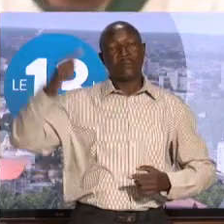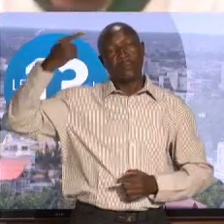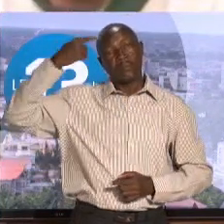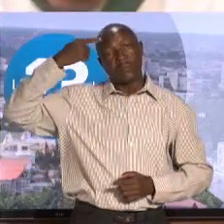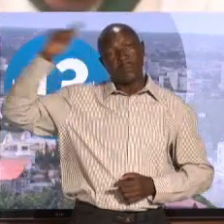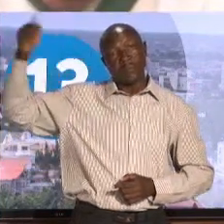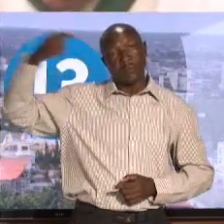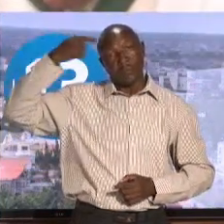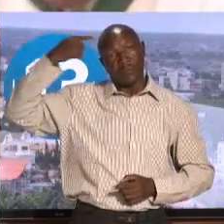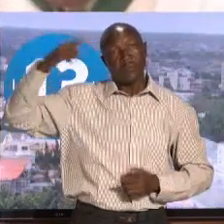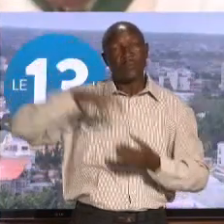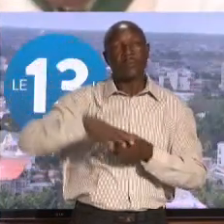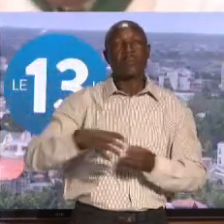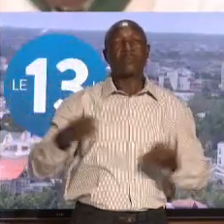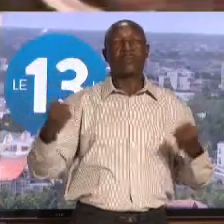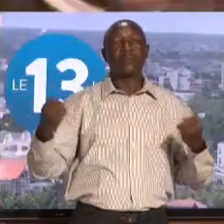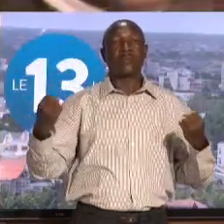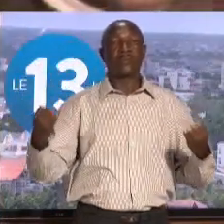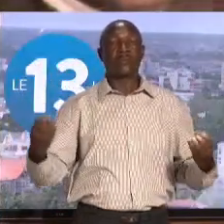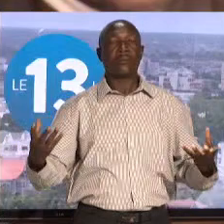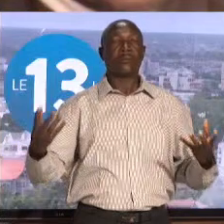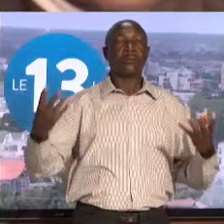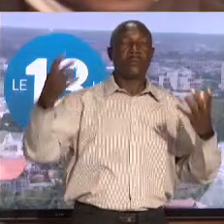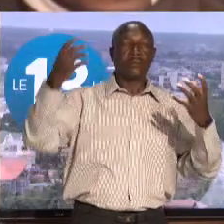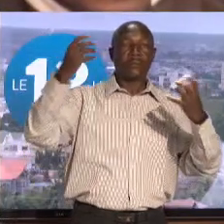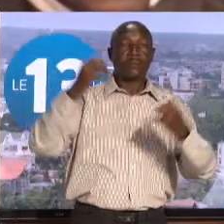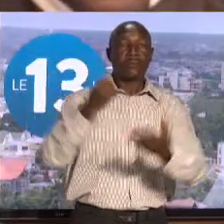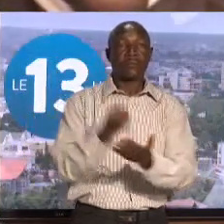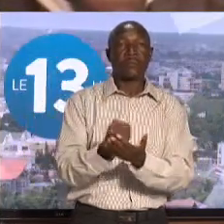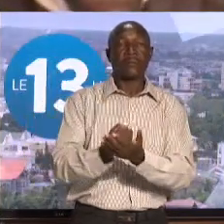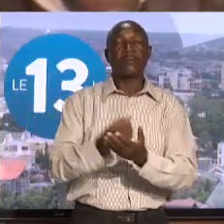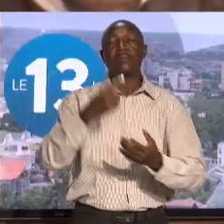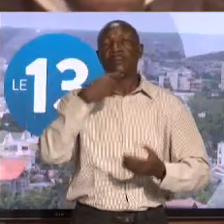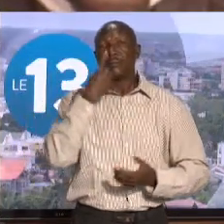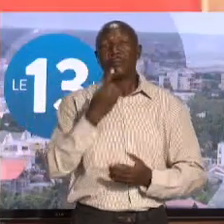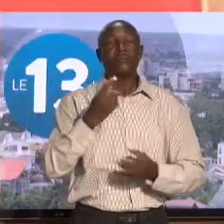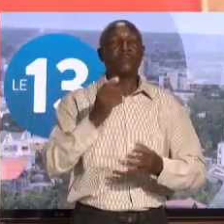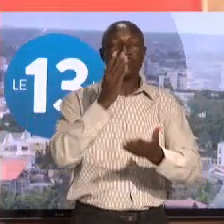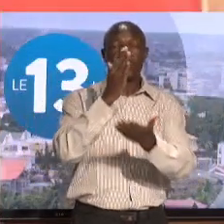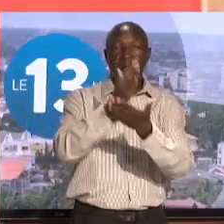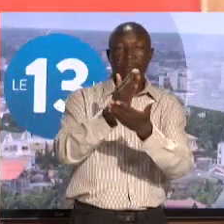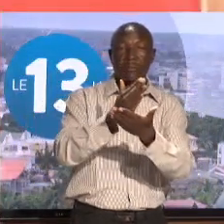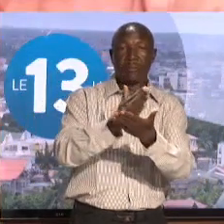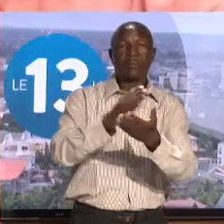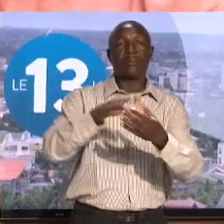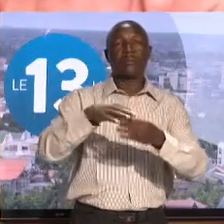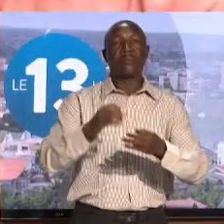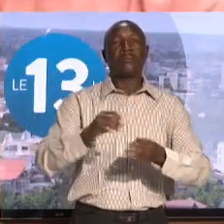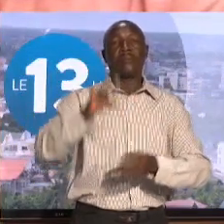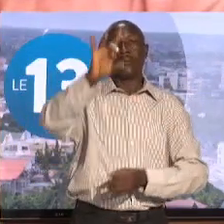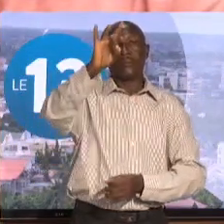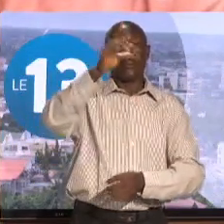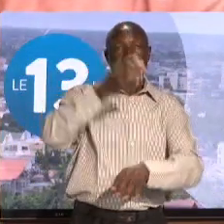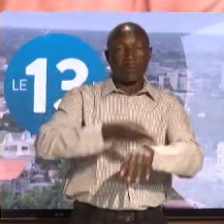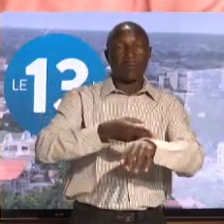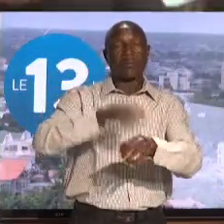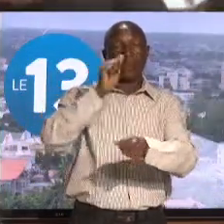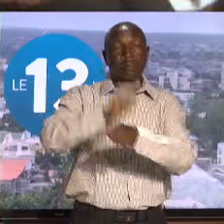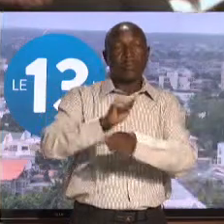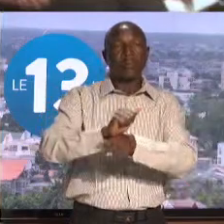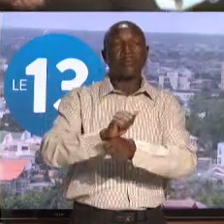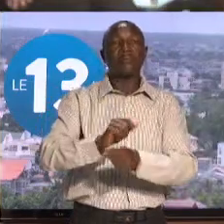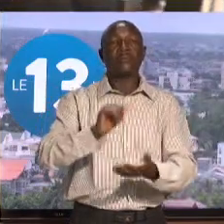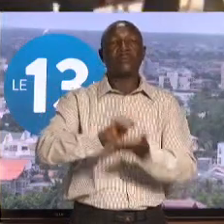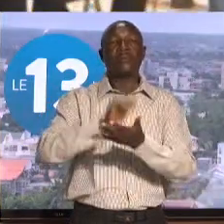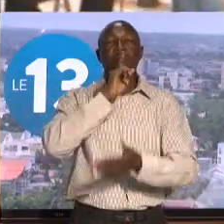centaines de milliers de salariés pour réclamer une limitation de la journée de travail à 8 heures. C'était un 1er mai.